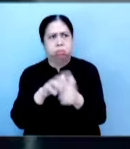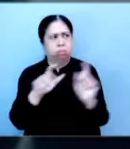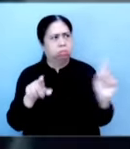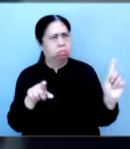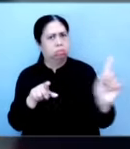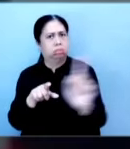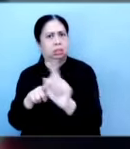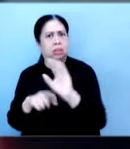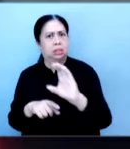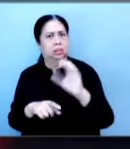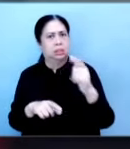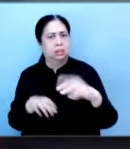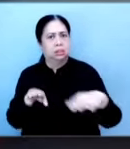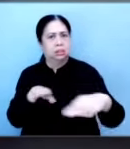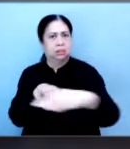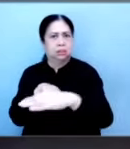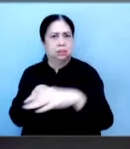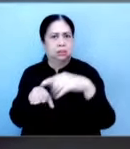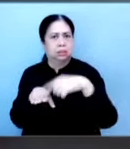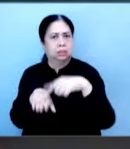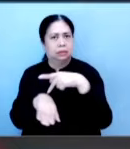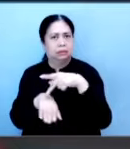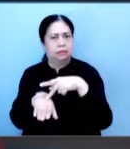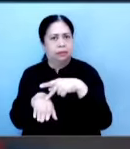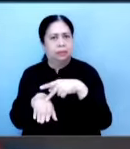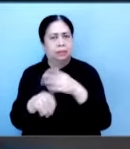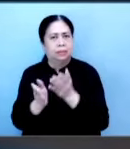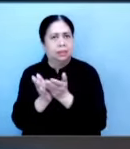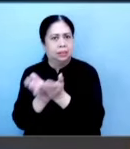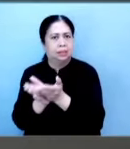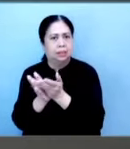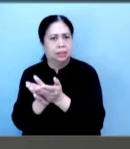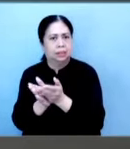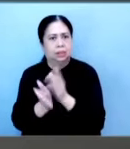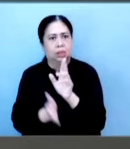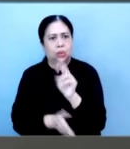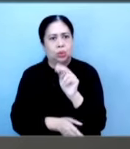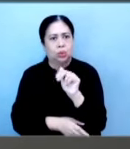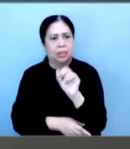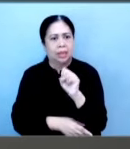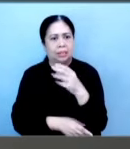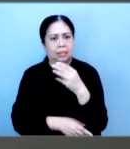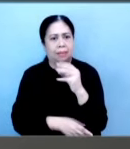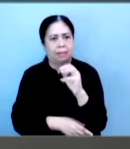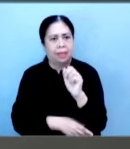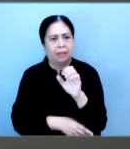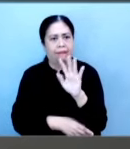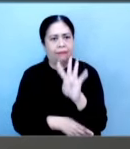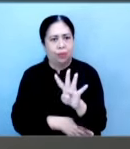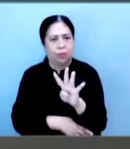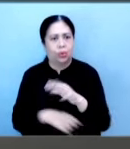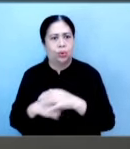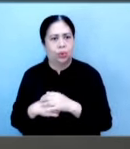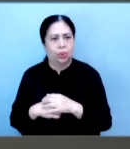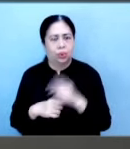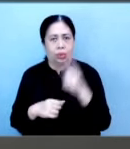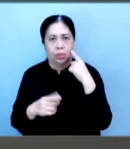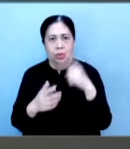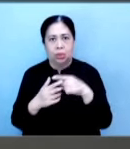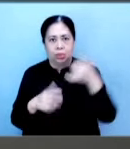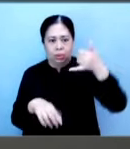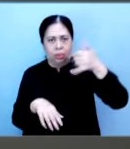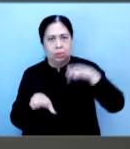coastguard sa harapan ng Philippine supply vessel na uniz 4 sa isang aerial video kita na talagang